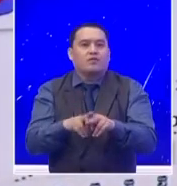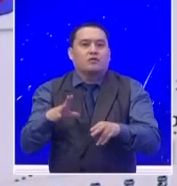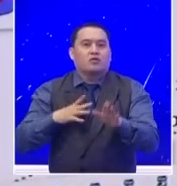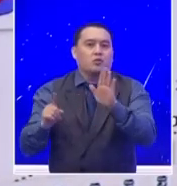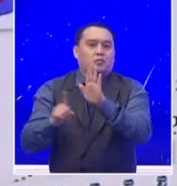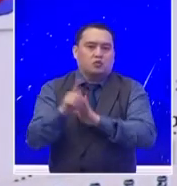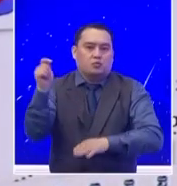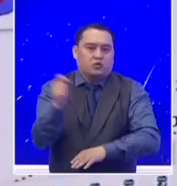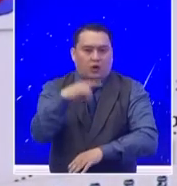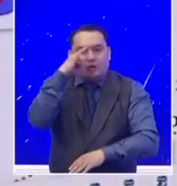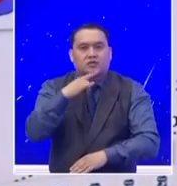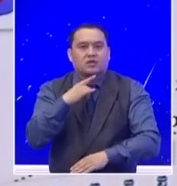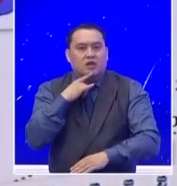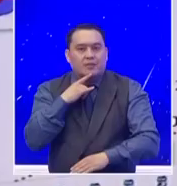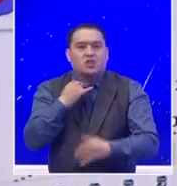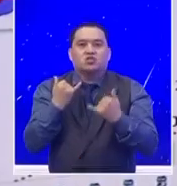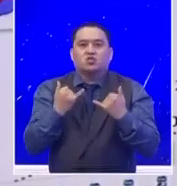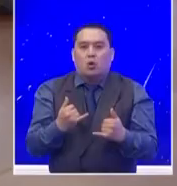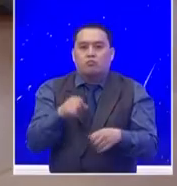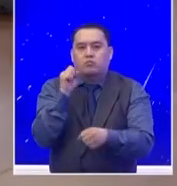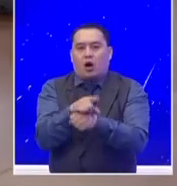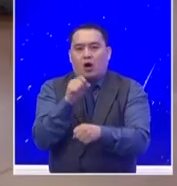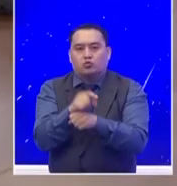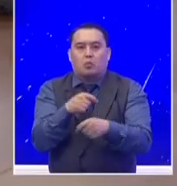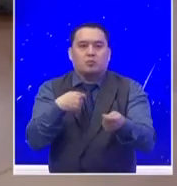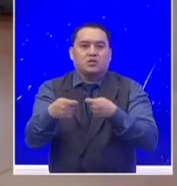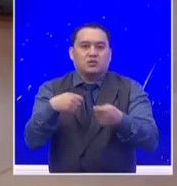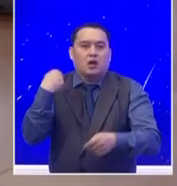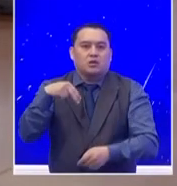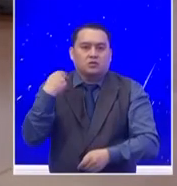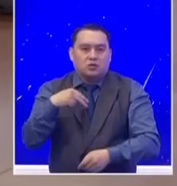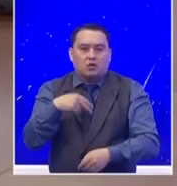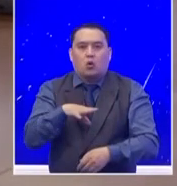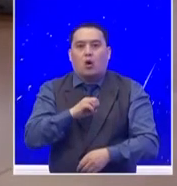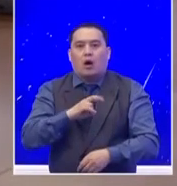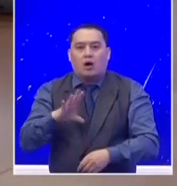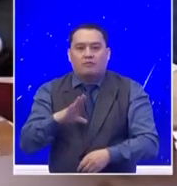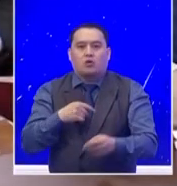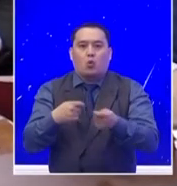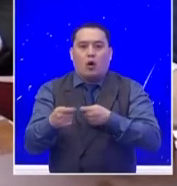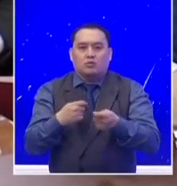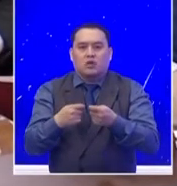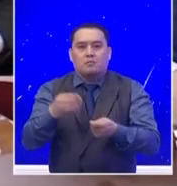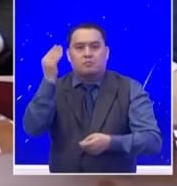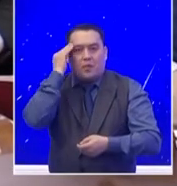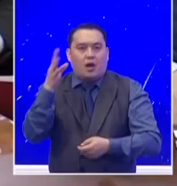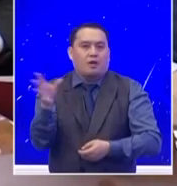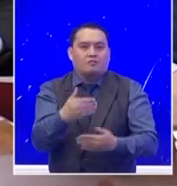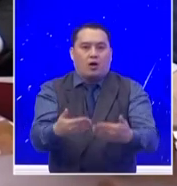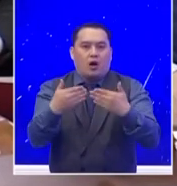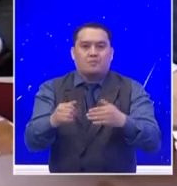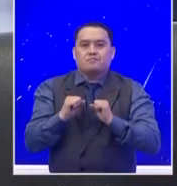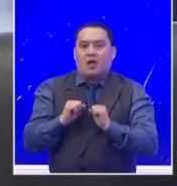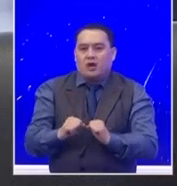дня пресечения границы Казахстана. Сейчас по поручению президента страны Касым-Жомарта Токаева правительством принимаются все необходимые